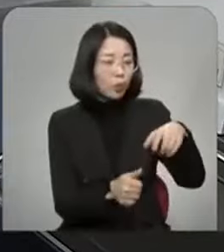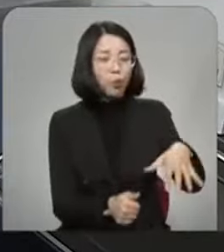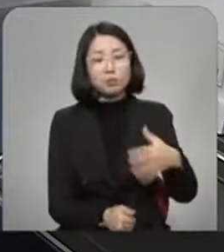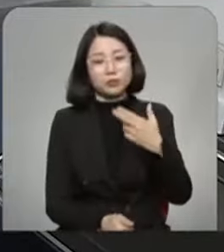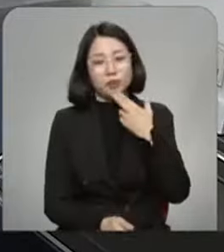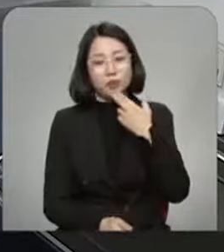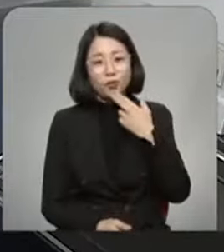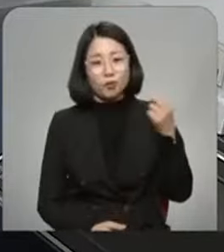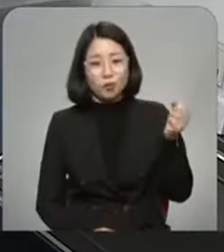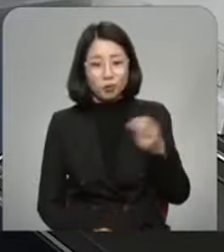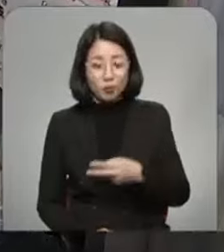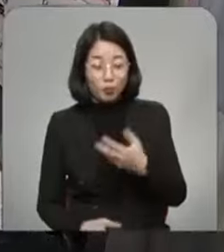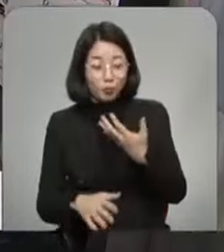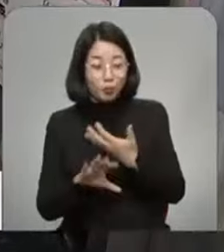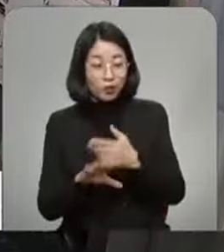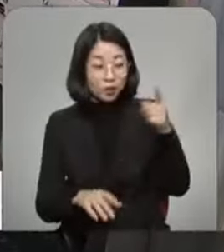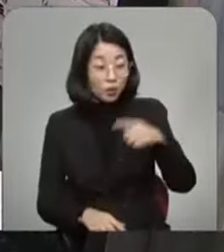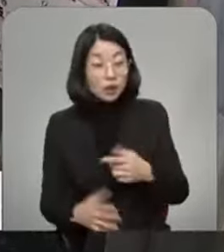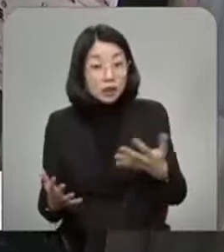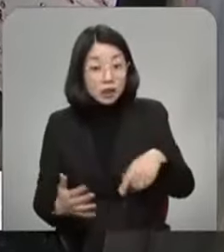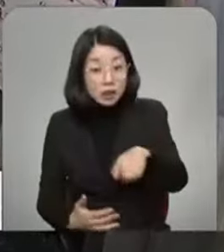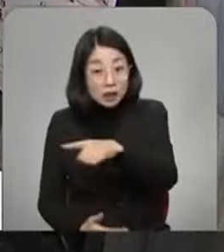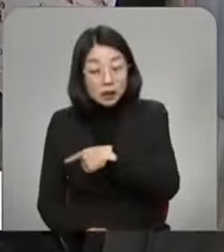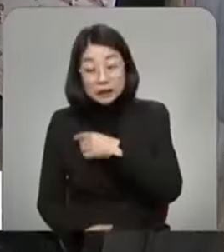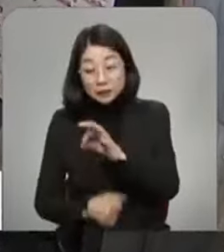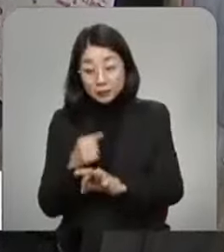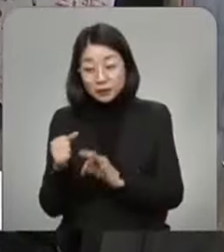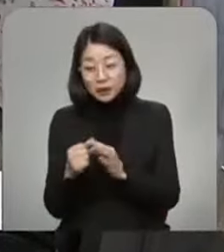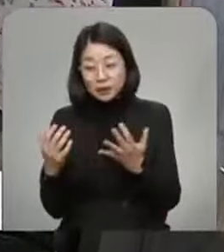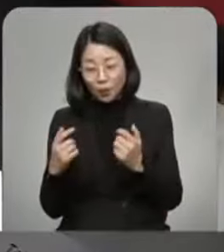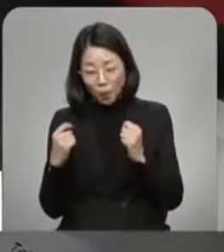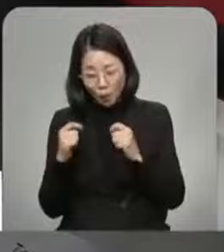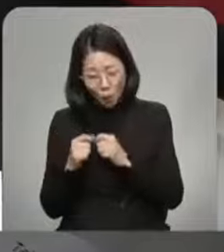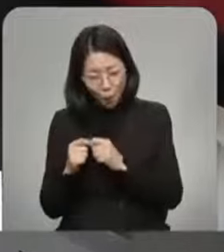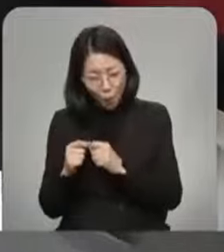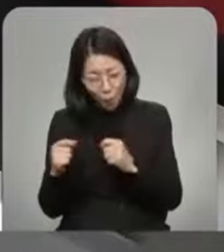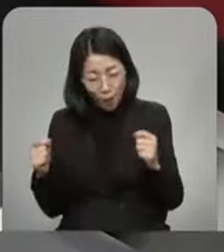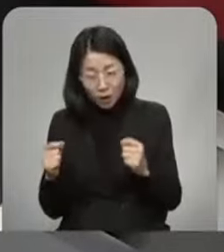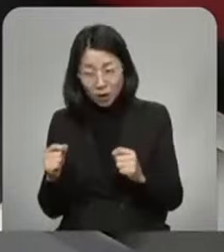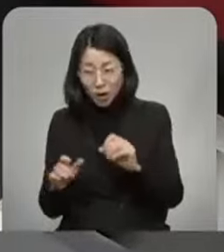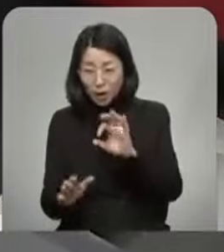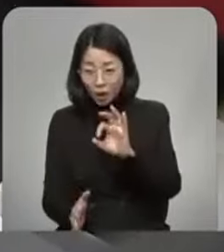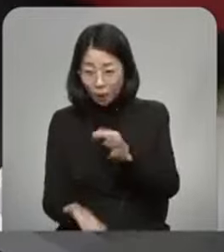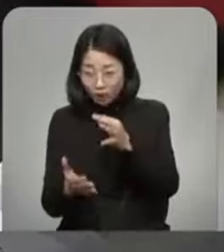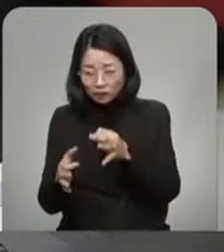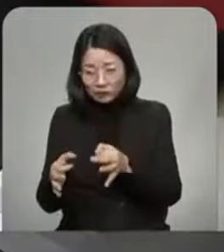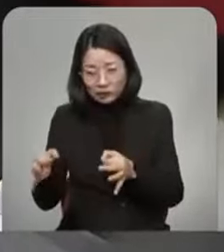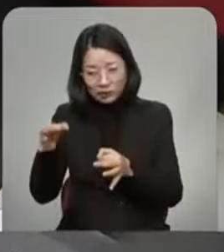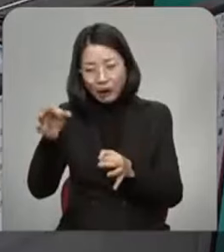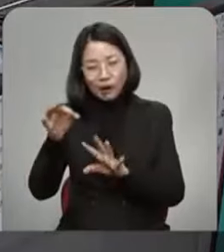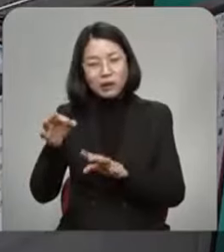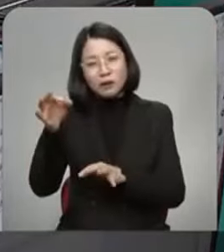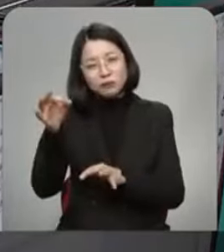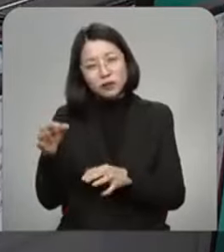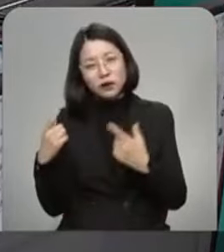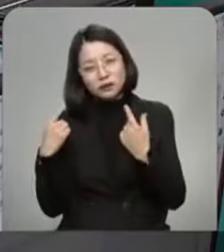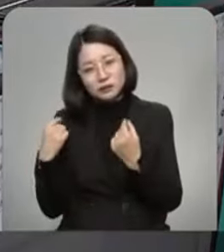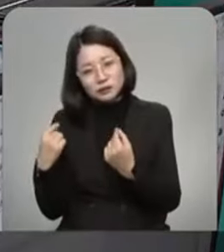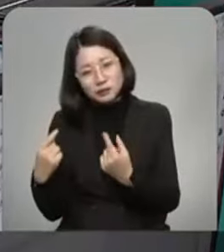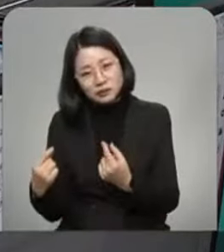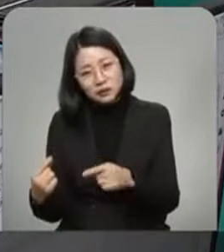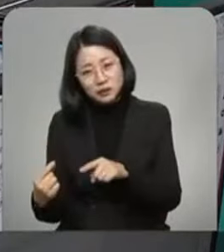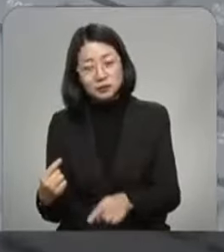이밖에 이주노동자들은 한 분야에서 10년 넘게 경력이 쌓여도 급여 상승이 잘 안 된다는 점도 이들의